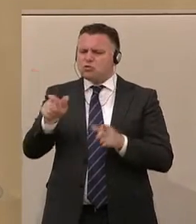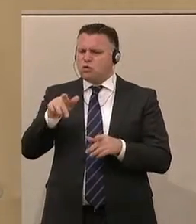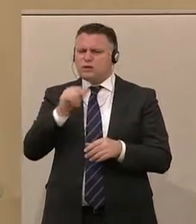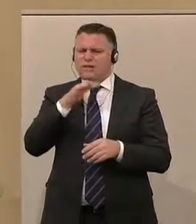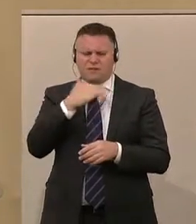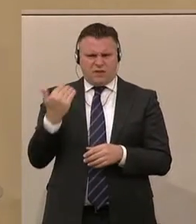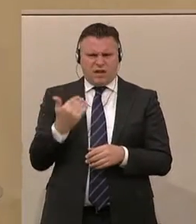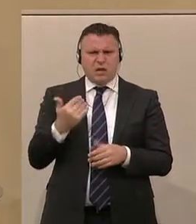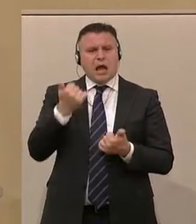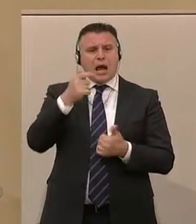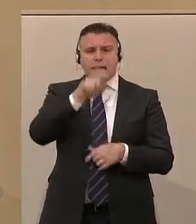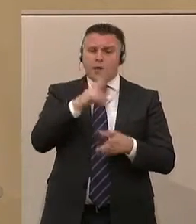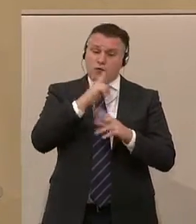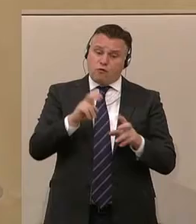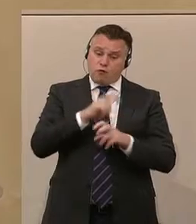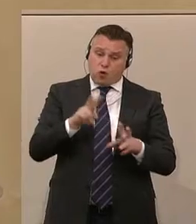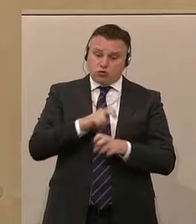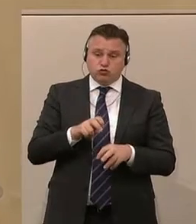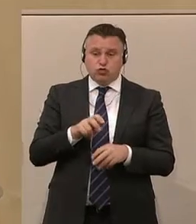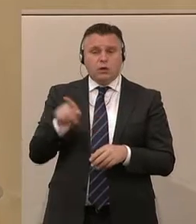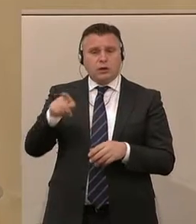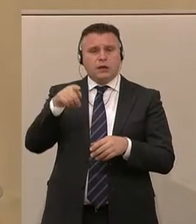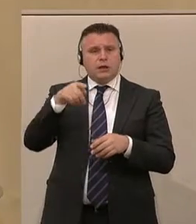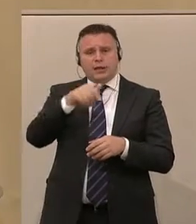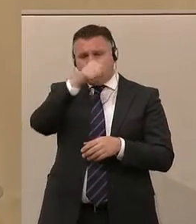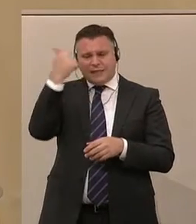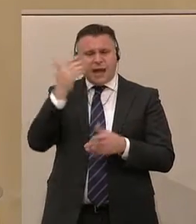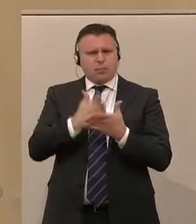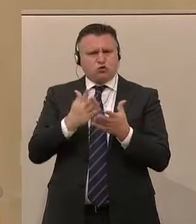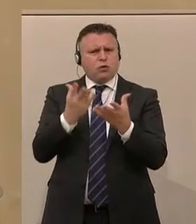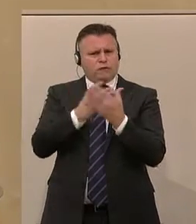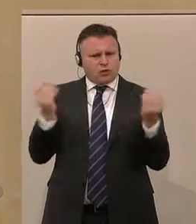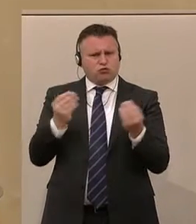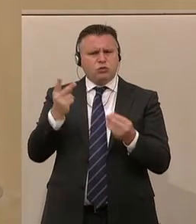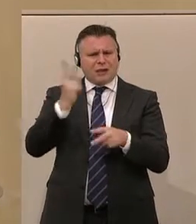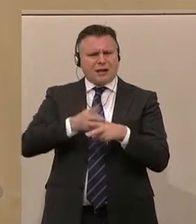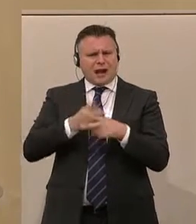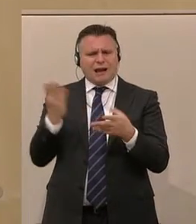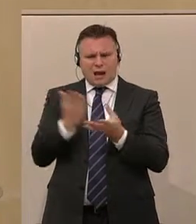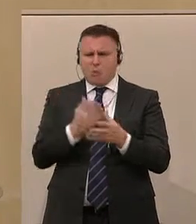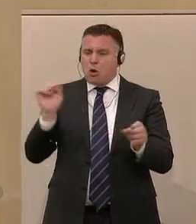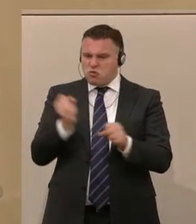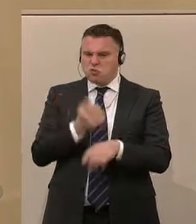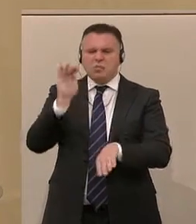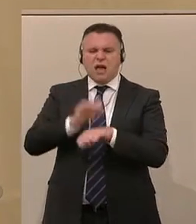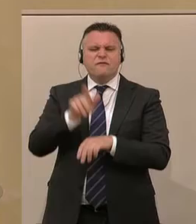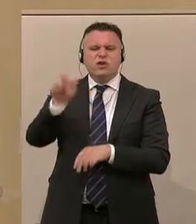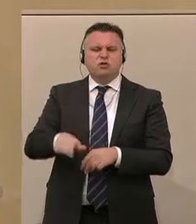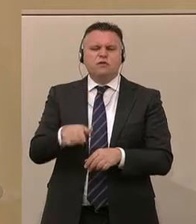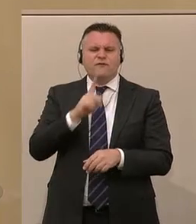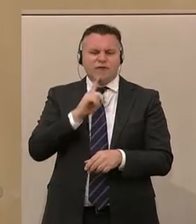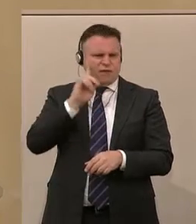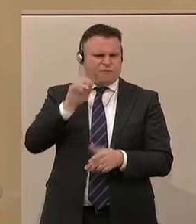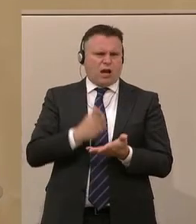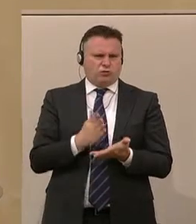und jetzt macht jemand eine Studie darüber. Nur weil Ihr Name im Krankenakt nicht mehr drinnen ist, heißt das nicht, dass Sie nicht identifiziert werden können. Weil